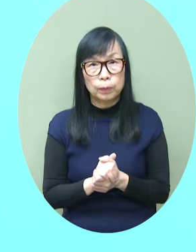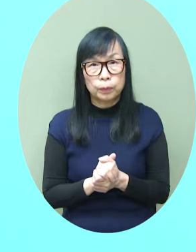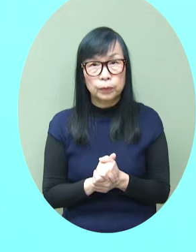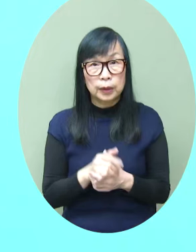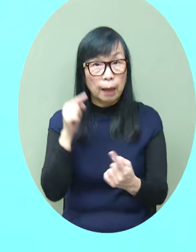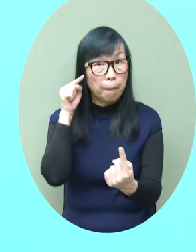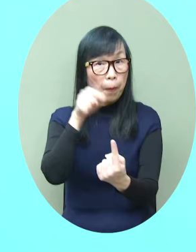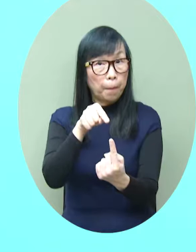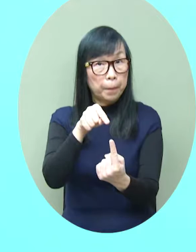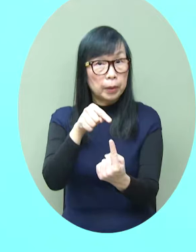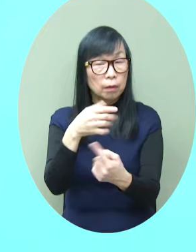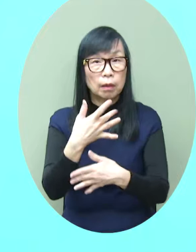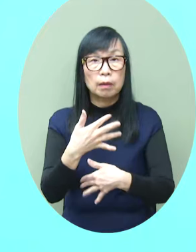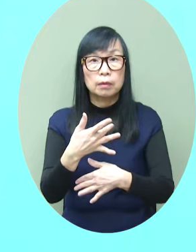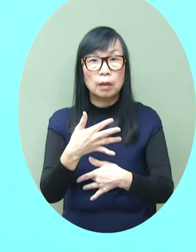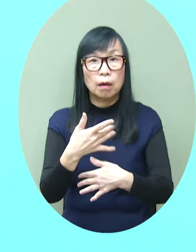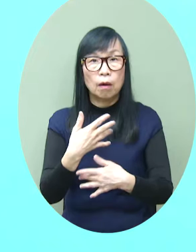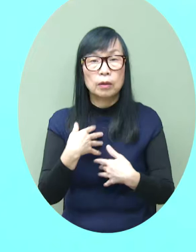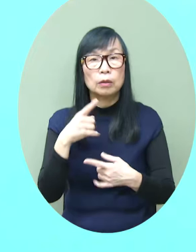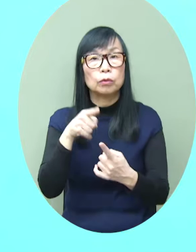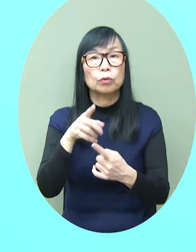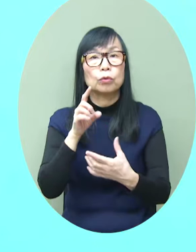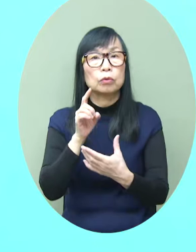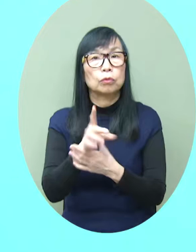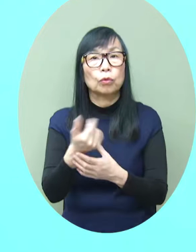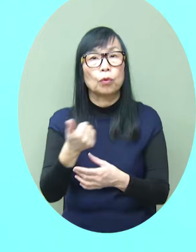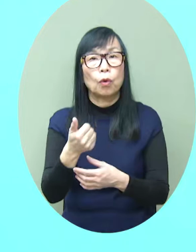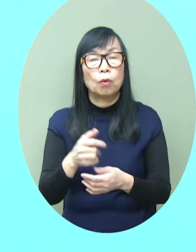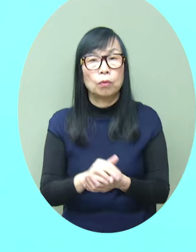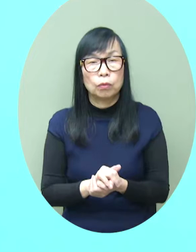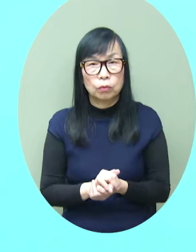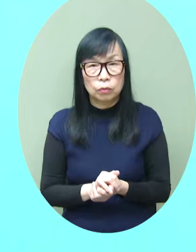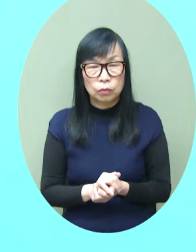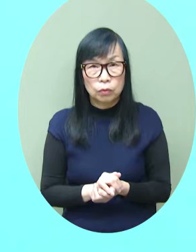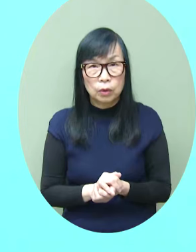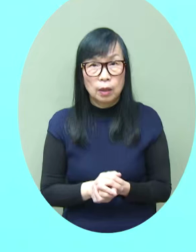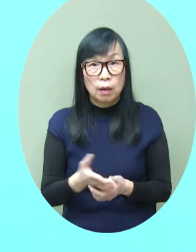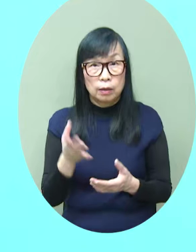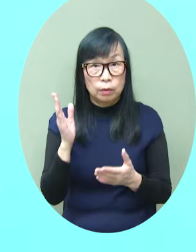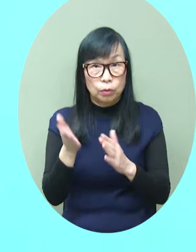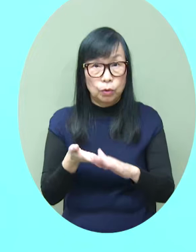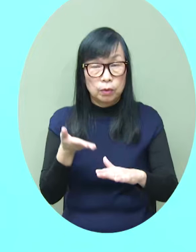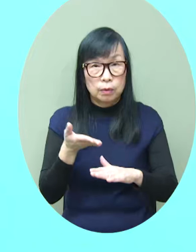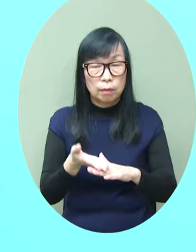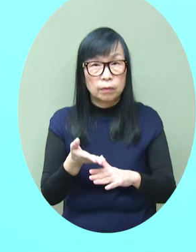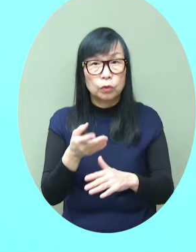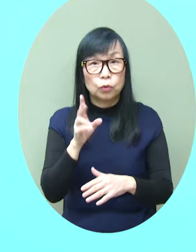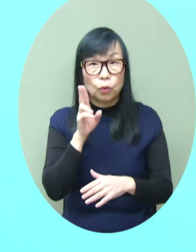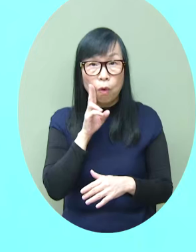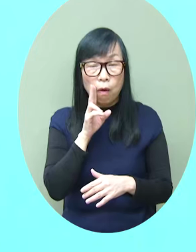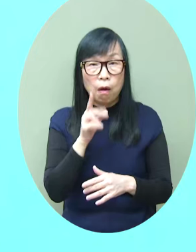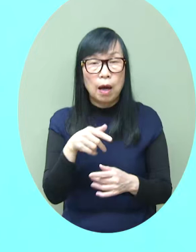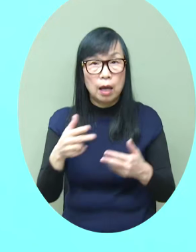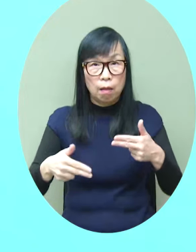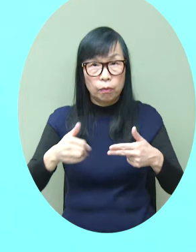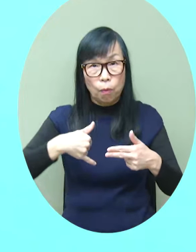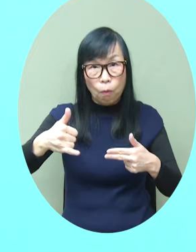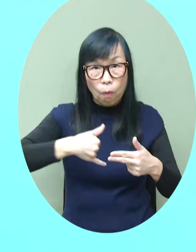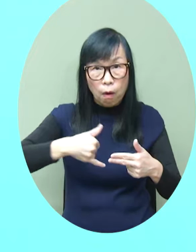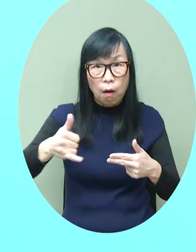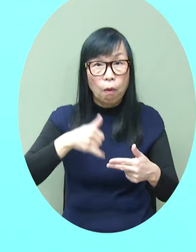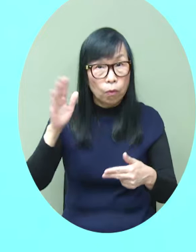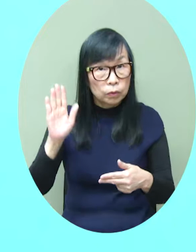標係幾時咧？我的目標是越早越好。不過我必須要重申咧，如果能夠達至通關咧，都係一